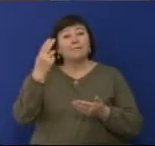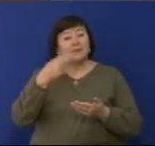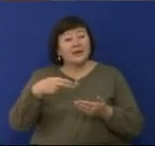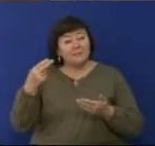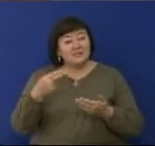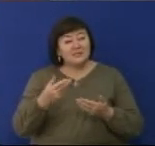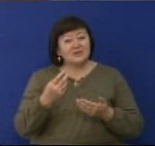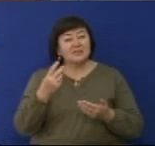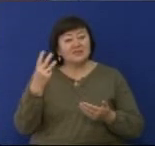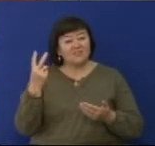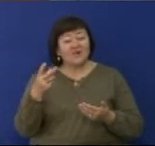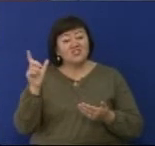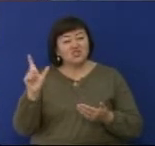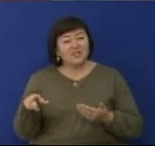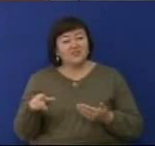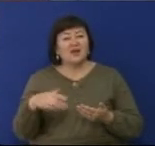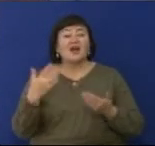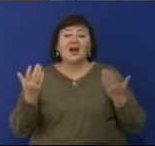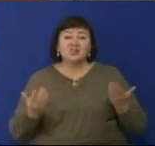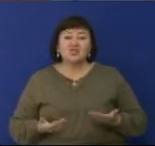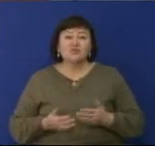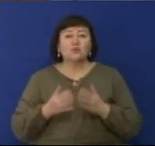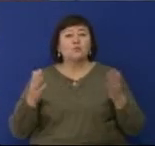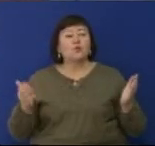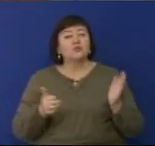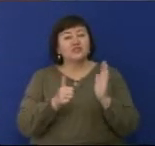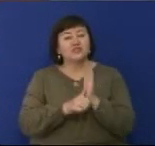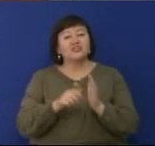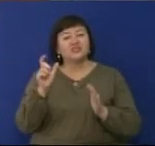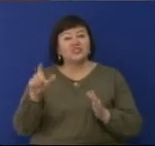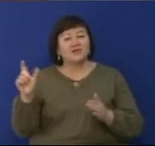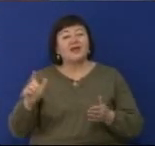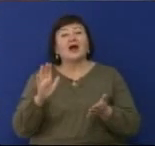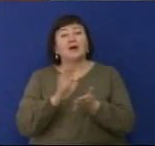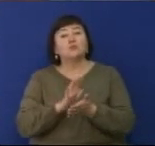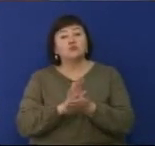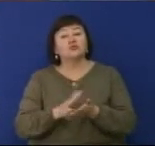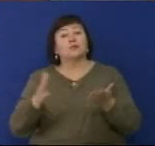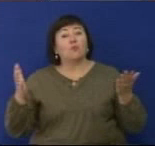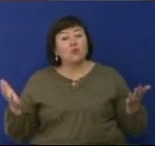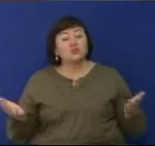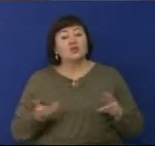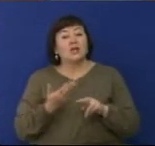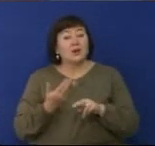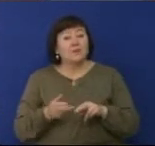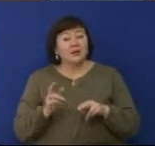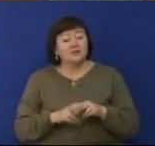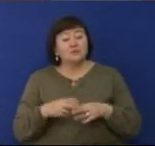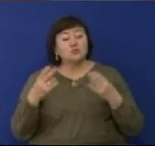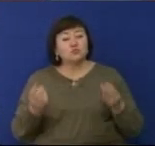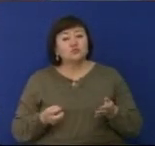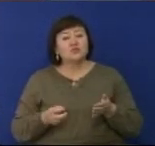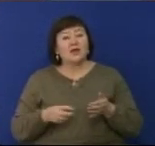с помощью нового проекта по только получается